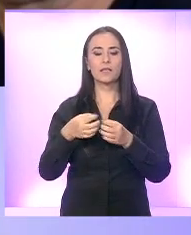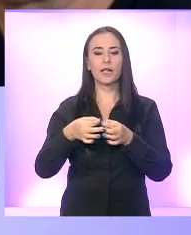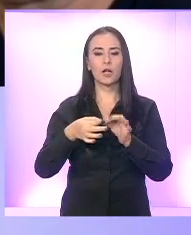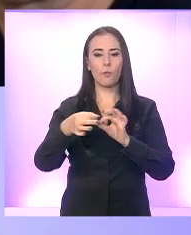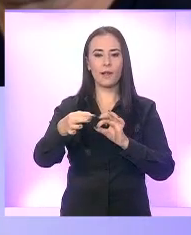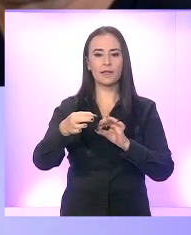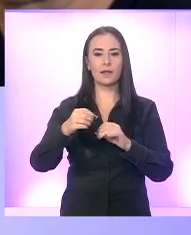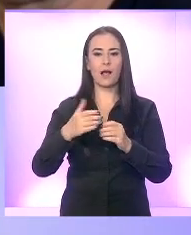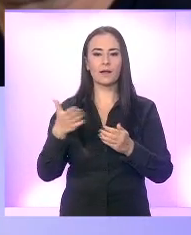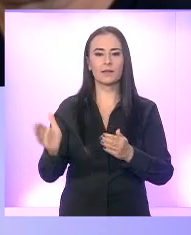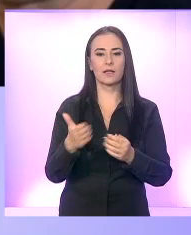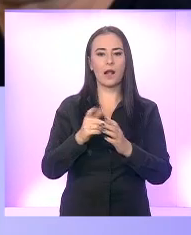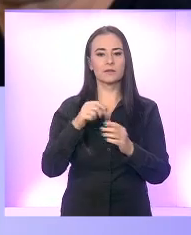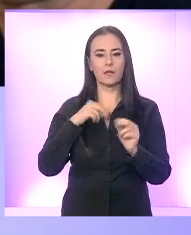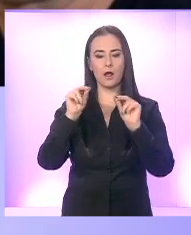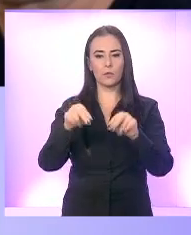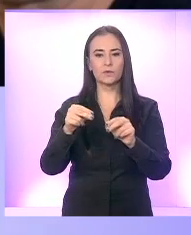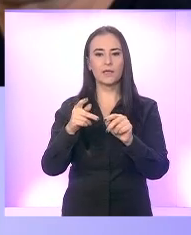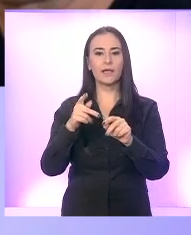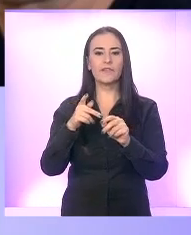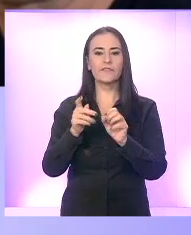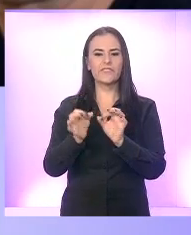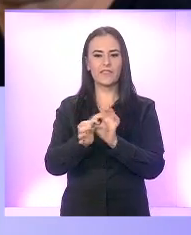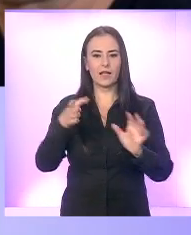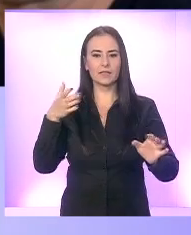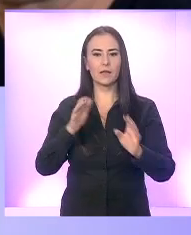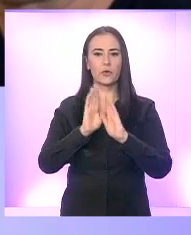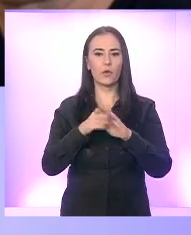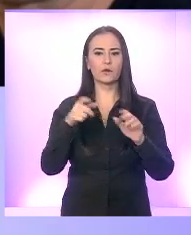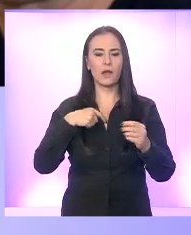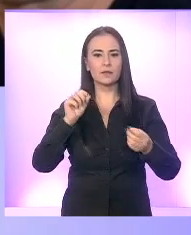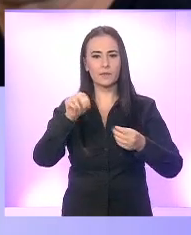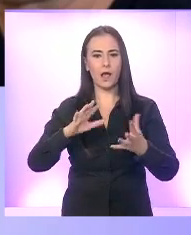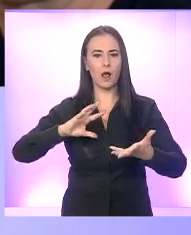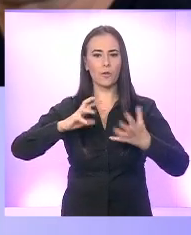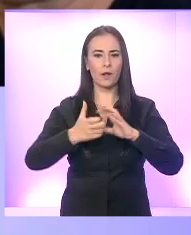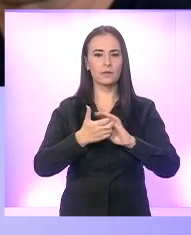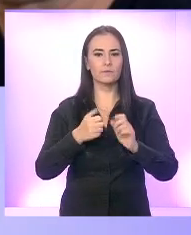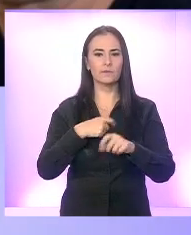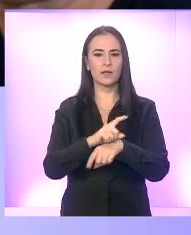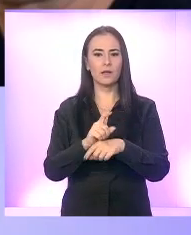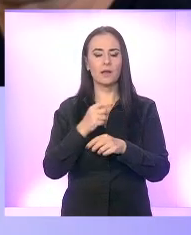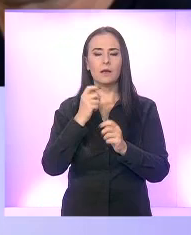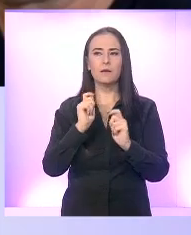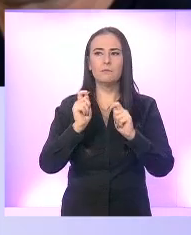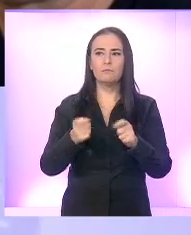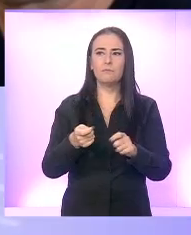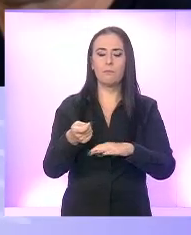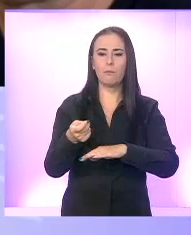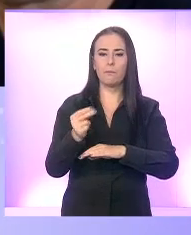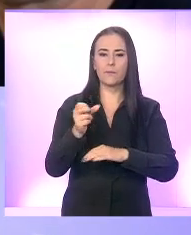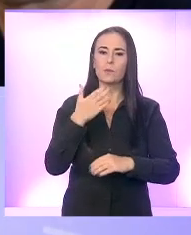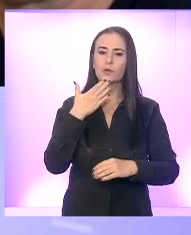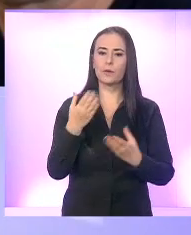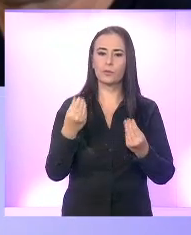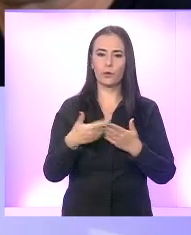întregi de camioane care să blocheze o rețea rutieră și așa aglomerată și distrusă, plină de șleauri și gropi.